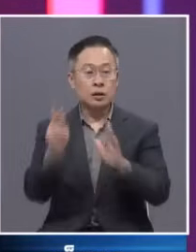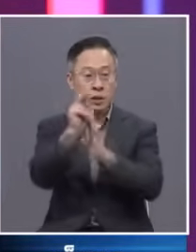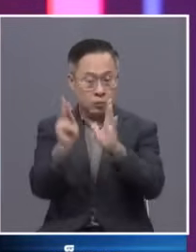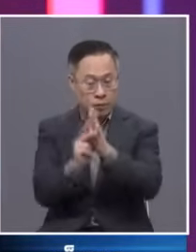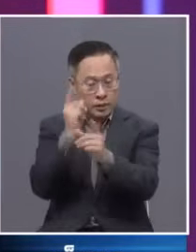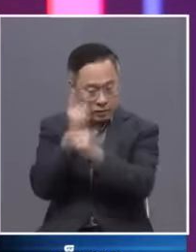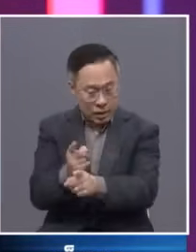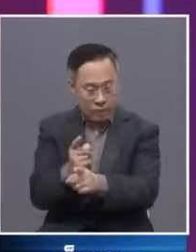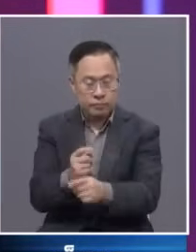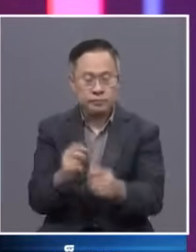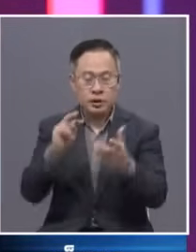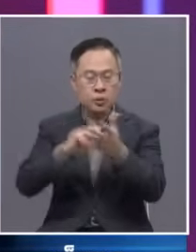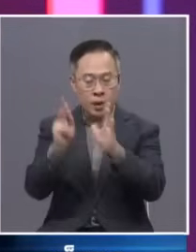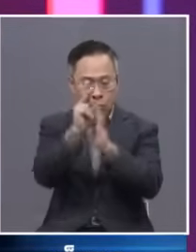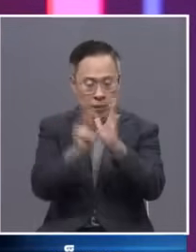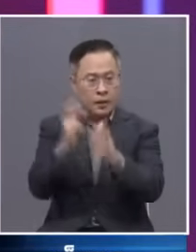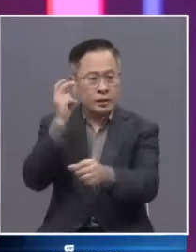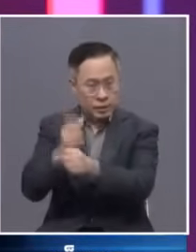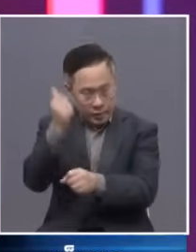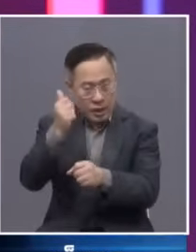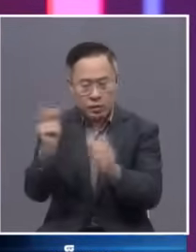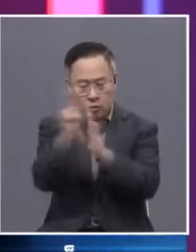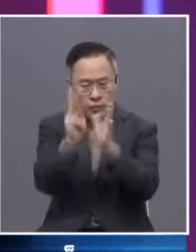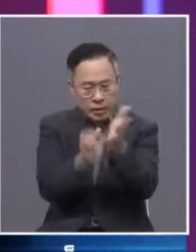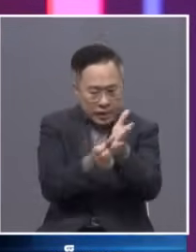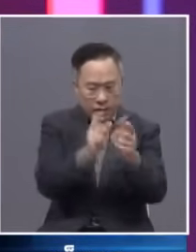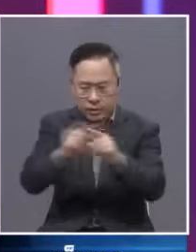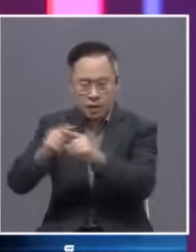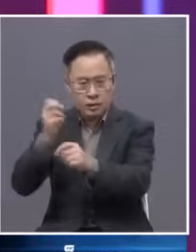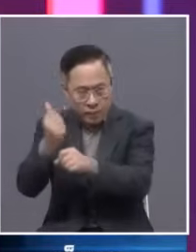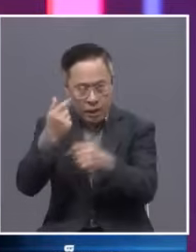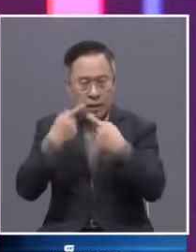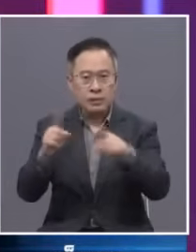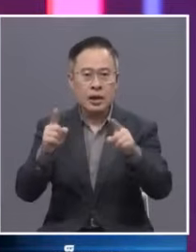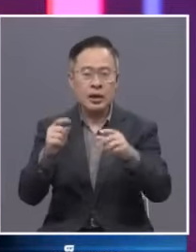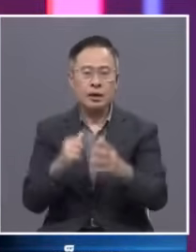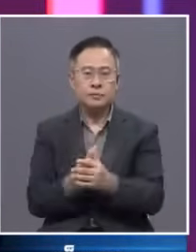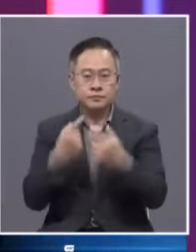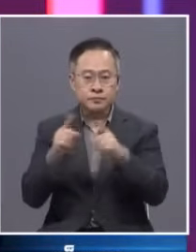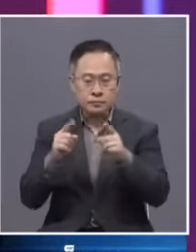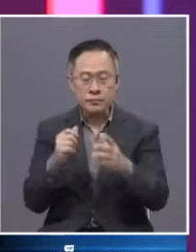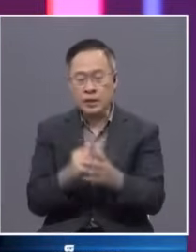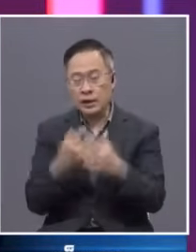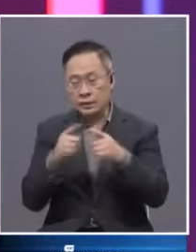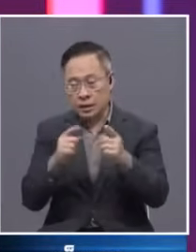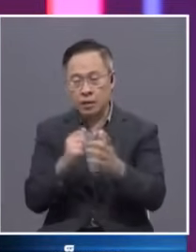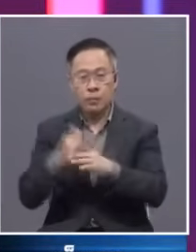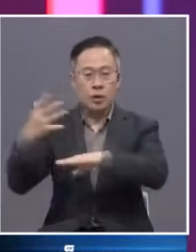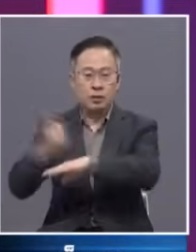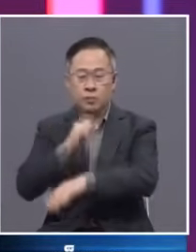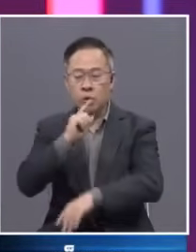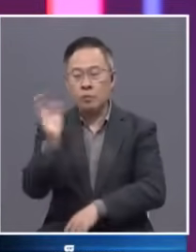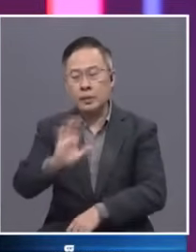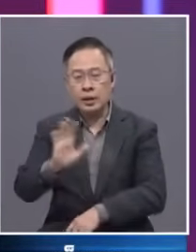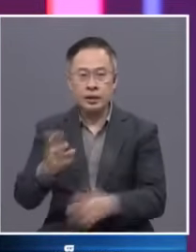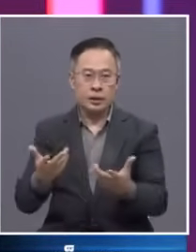ายคนอาจจะกังวลก็ได้ว่าเดี๋ยวโดนแล้วแต่ละคนพอเข้ามาเป็นส.ส.ก็อยากจะเป็นอีกก็เลยอยากจะลดความเสี่ยงตรงนี้เพราะฉะนั้น